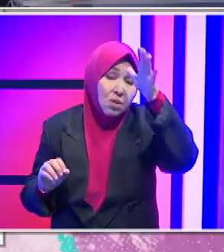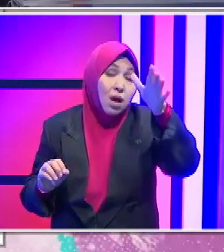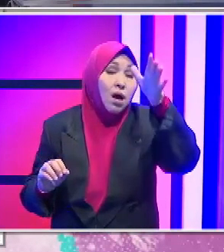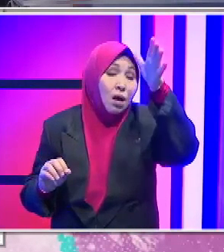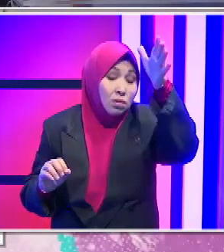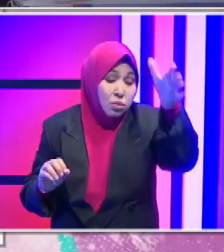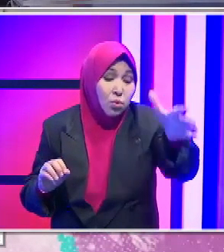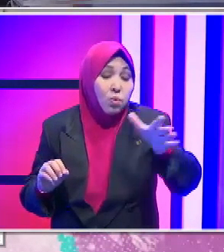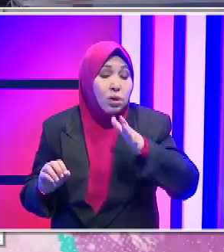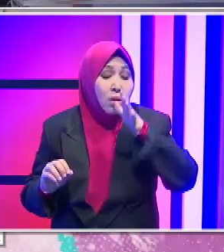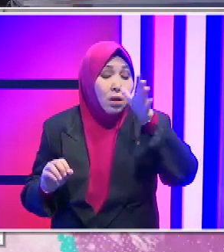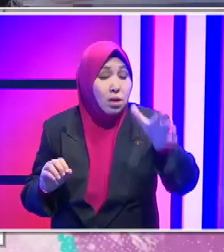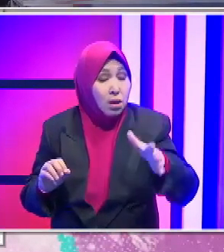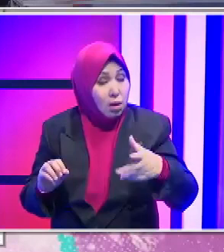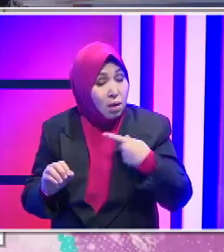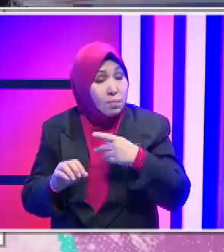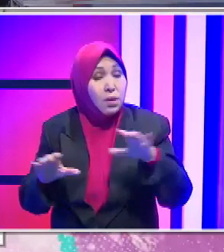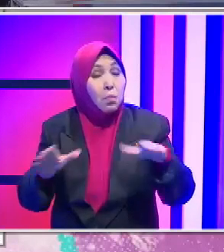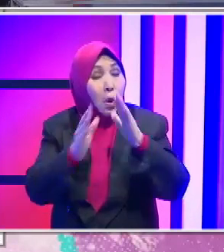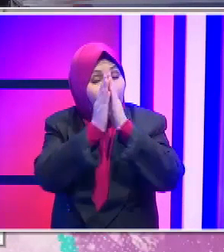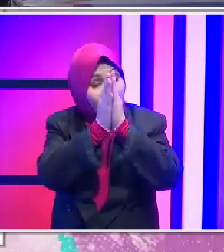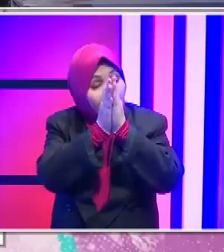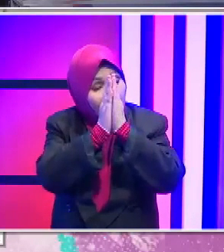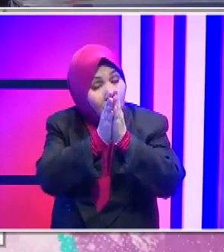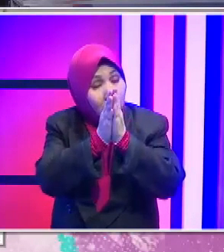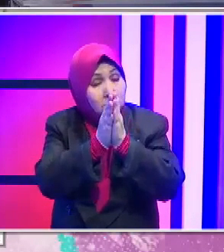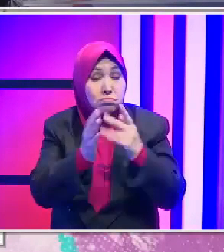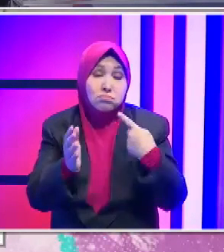آباءنا كذلك